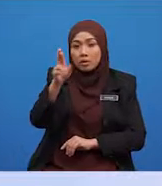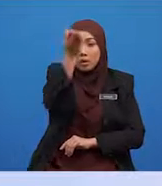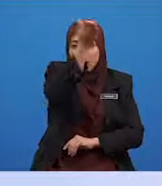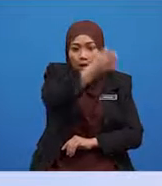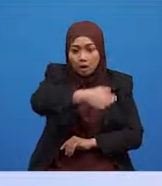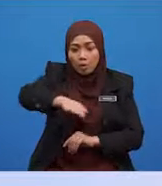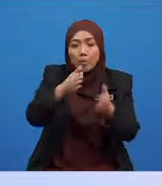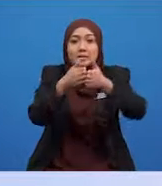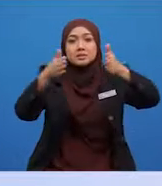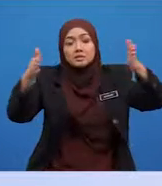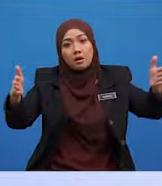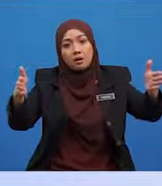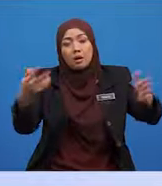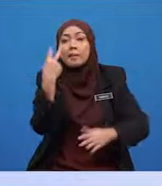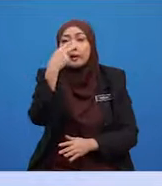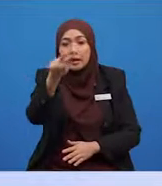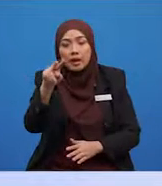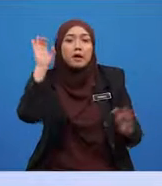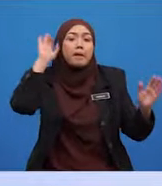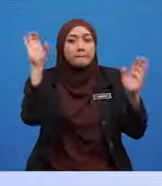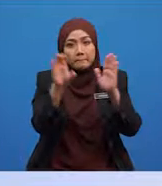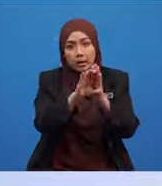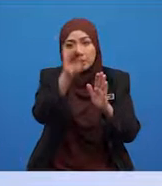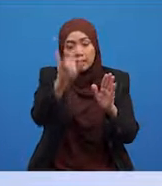bulatan. Perhatikan paparan.